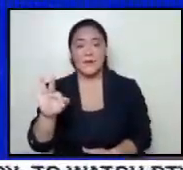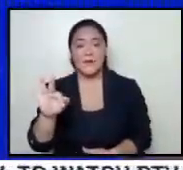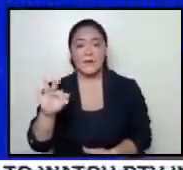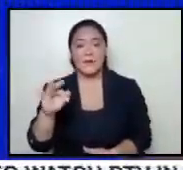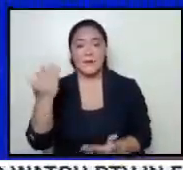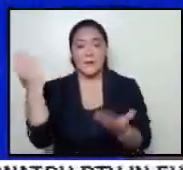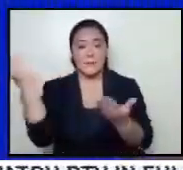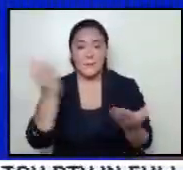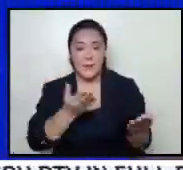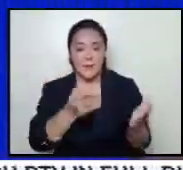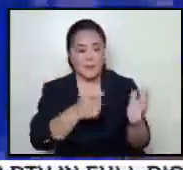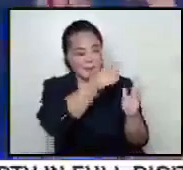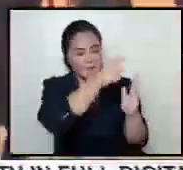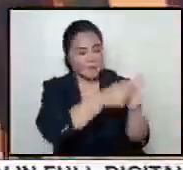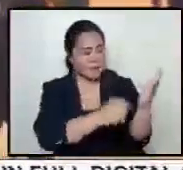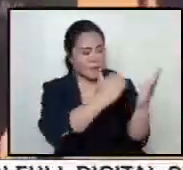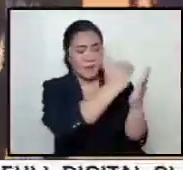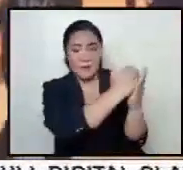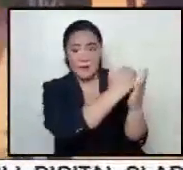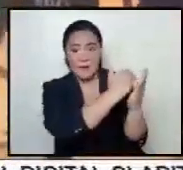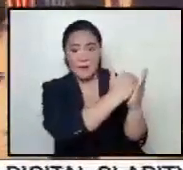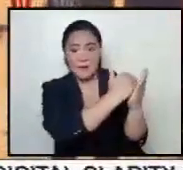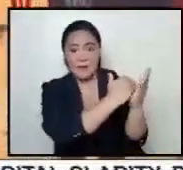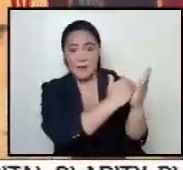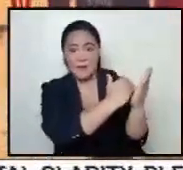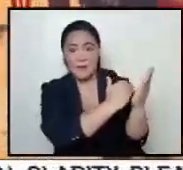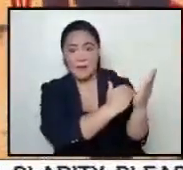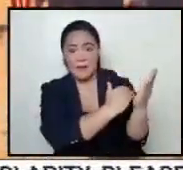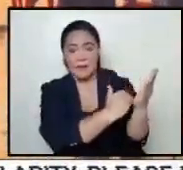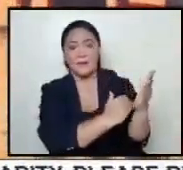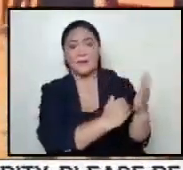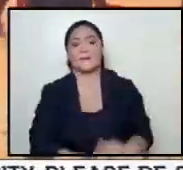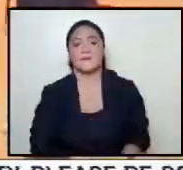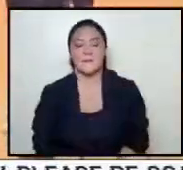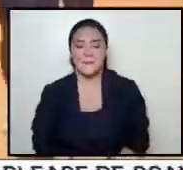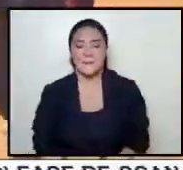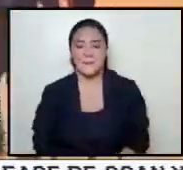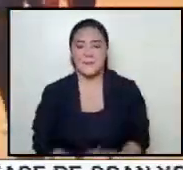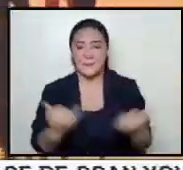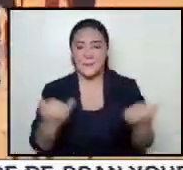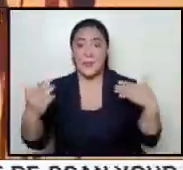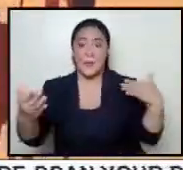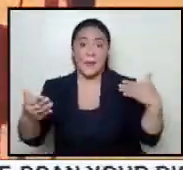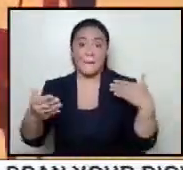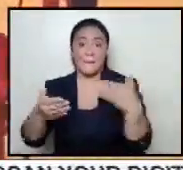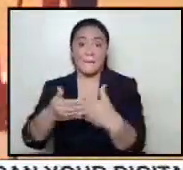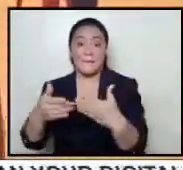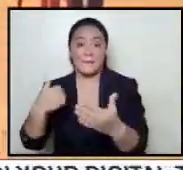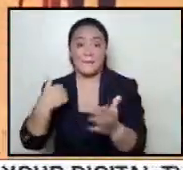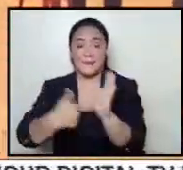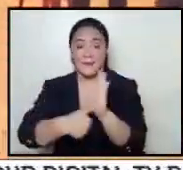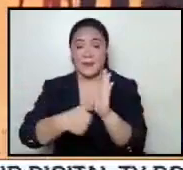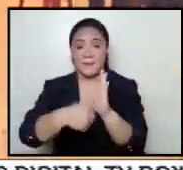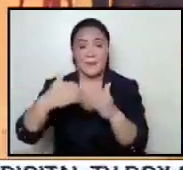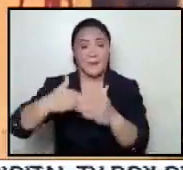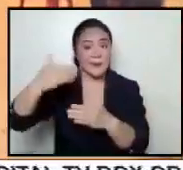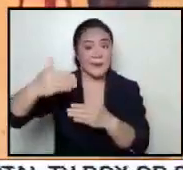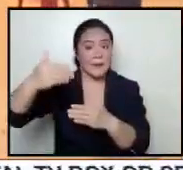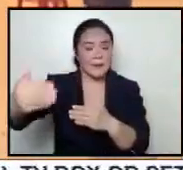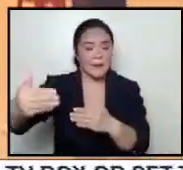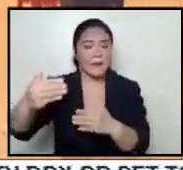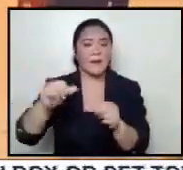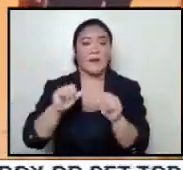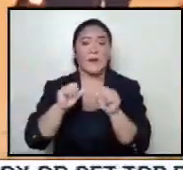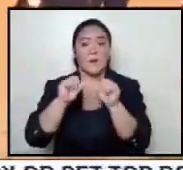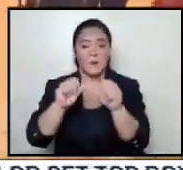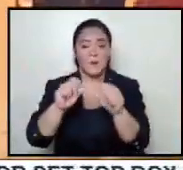ng listahan. Habang papalapit ang eleksyon, inaasang sa mga susunod na araw, patuloy na makikita ng